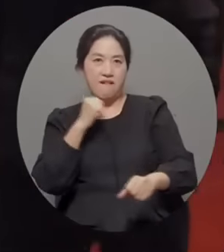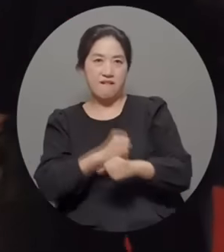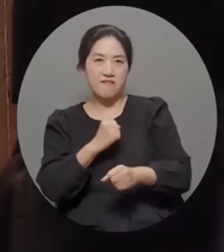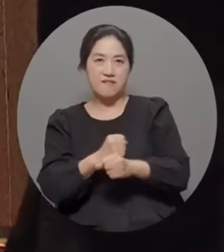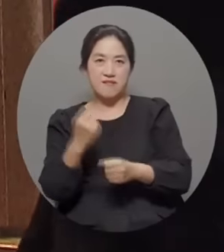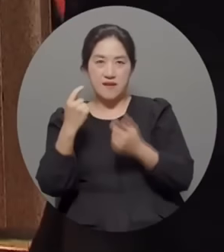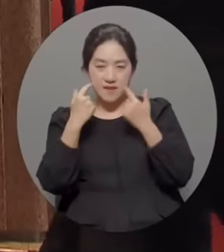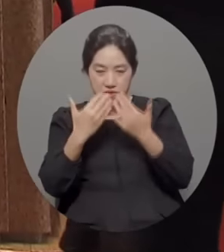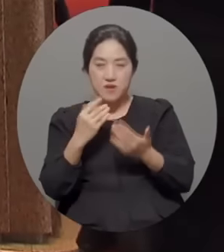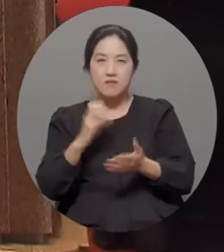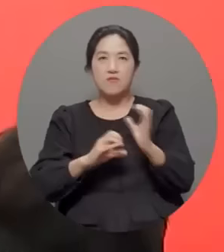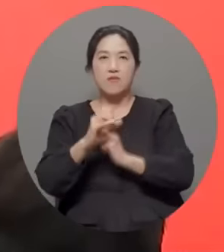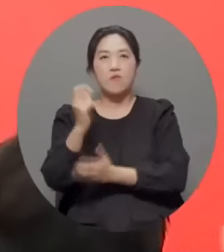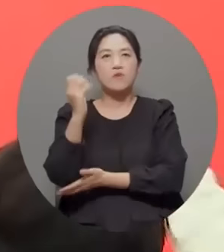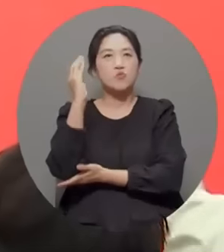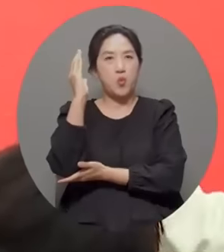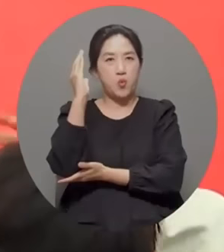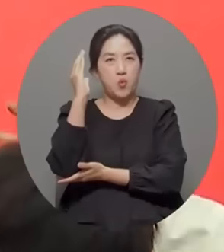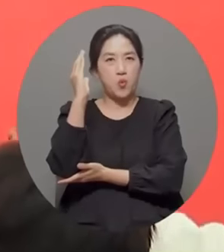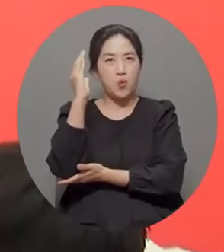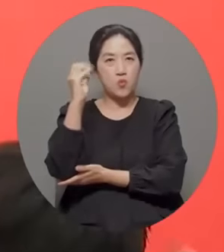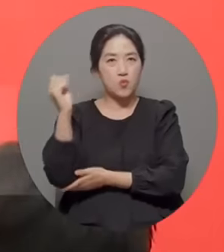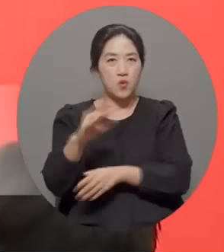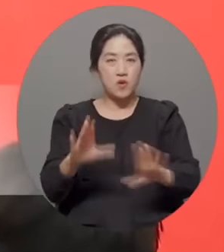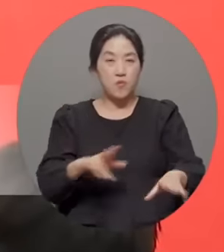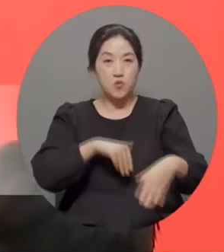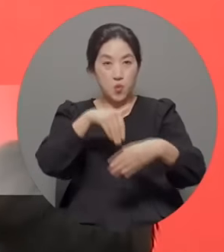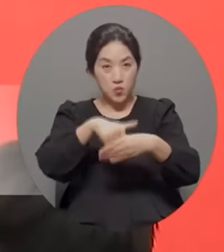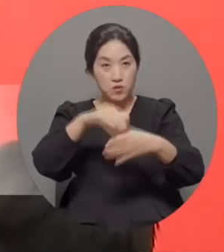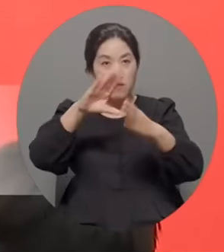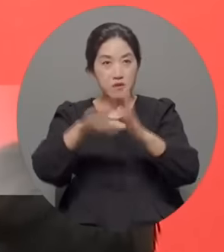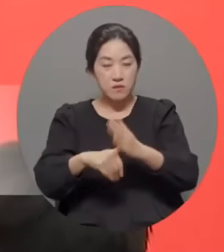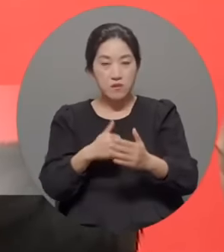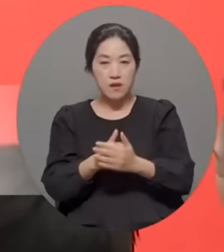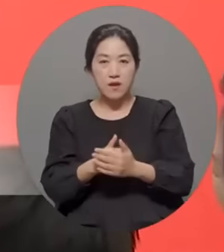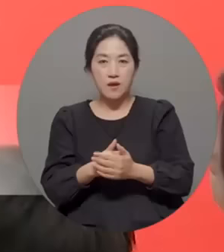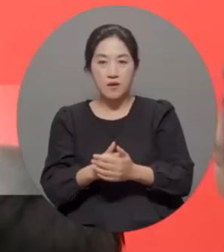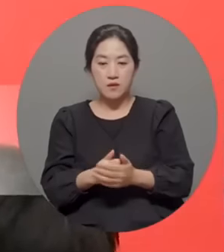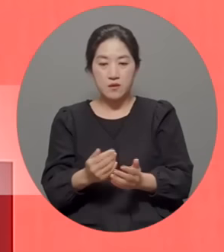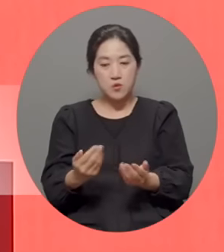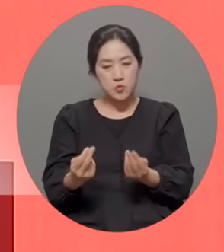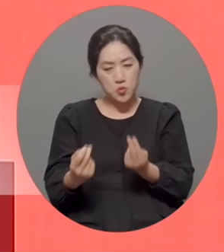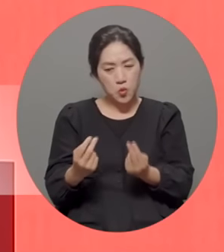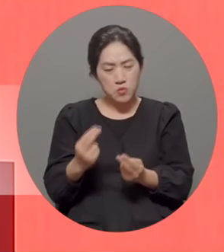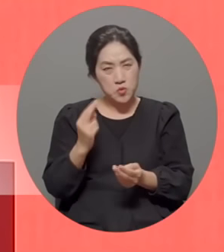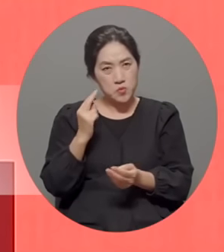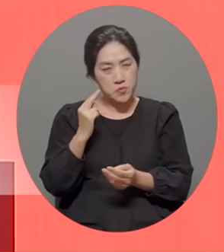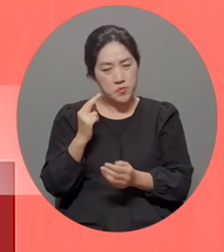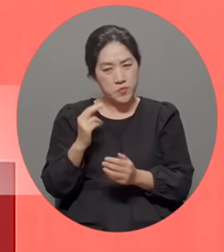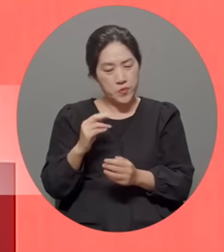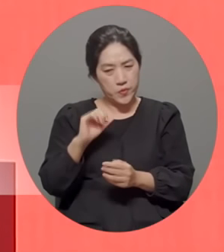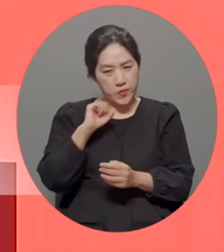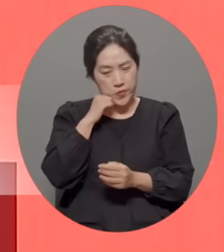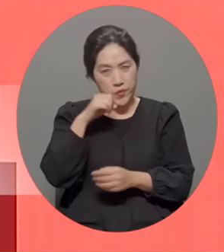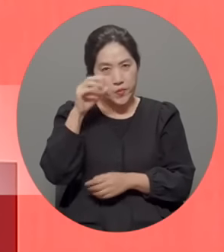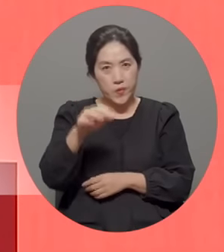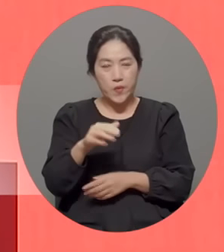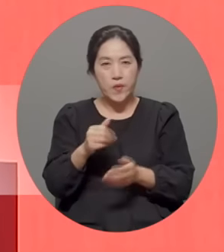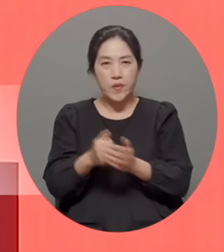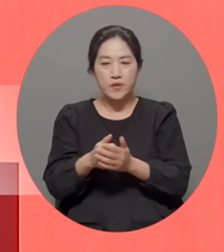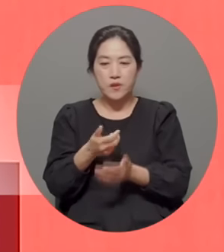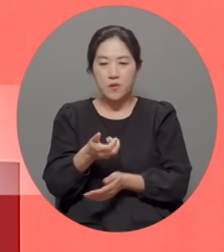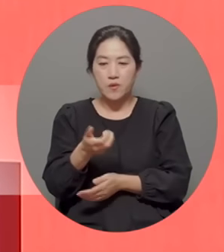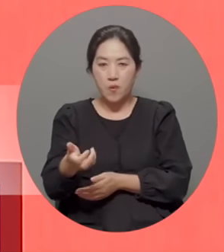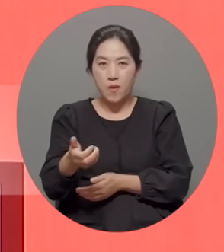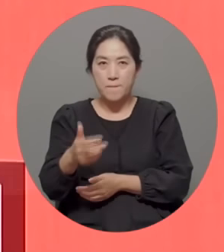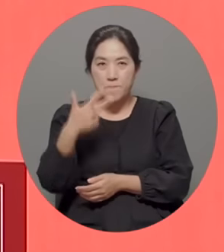다시 한번 강조했습니다. 또 이번 총선에서 상대적 험지인 평택을로 지역구로 옮겨 출마했다 낙선한